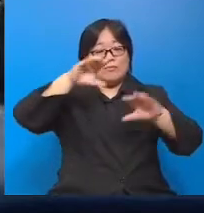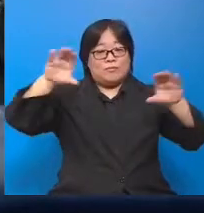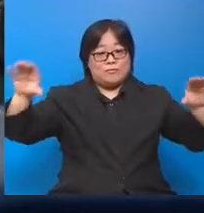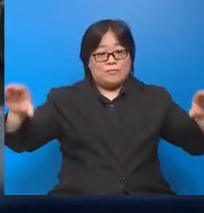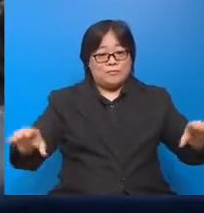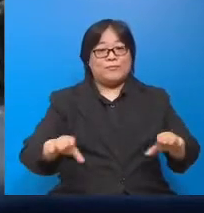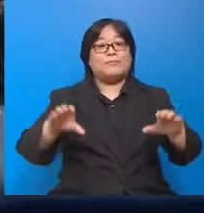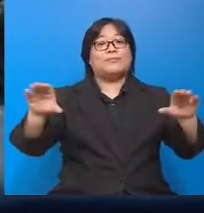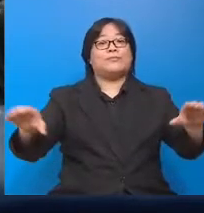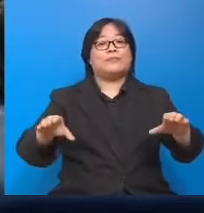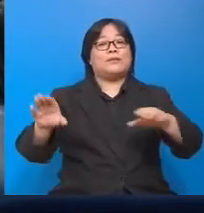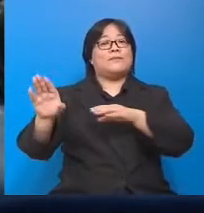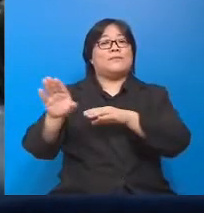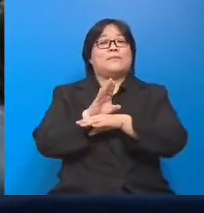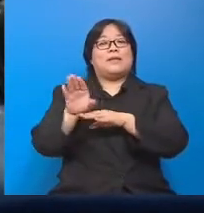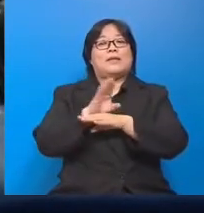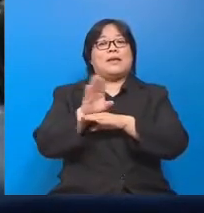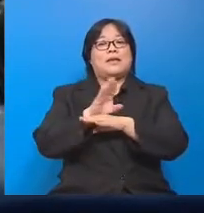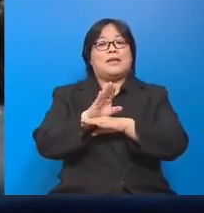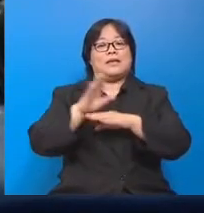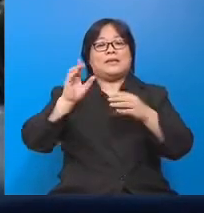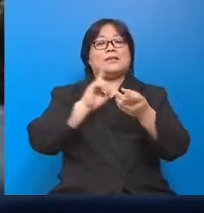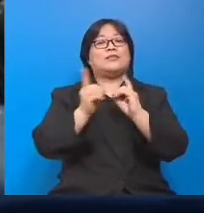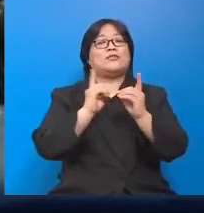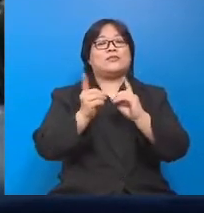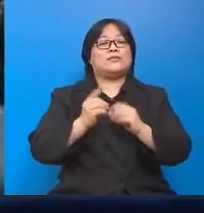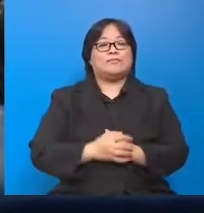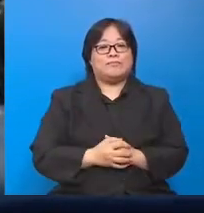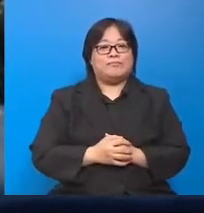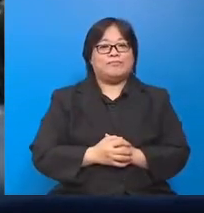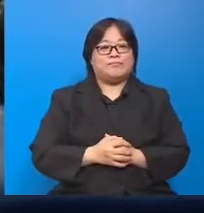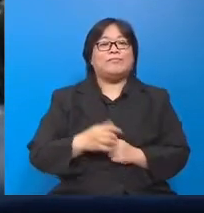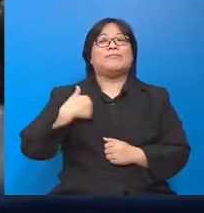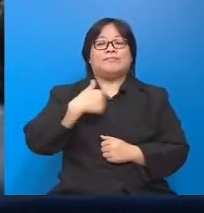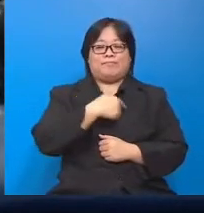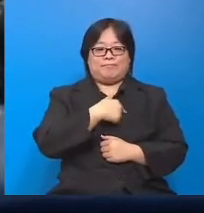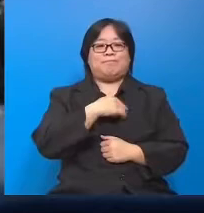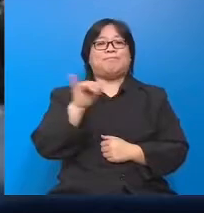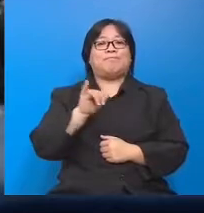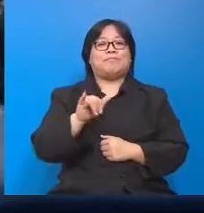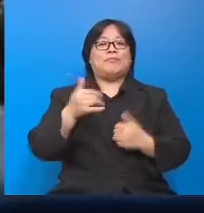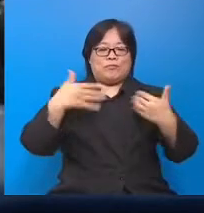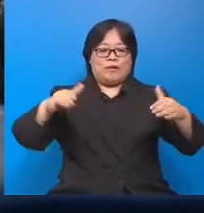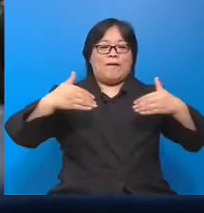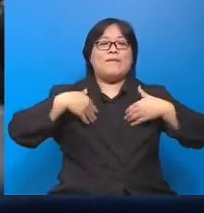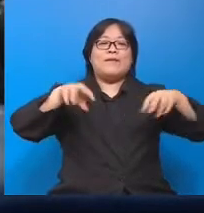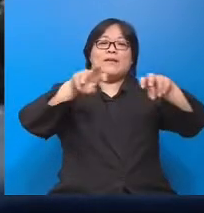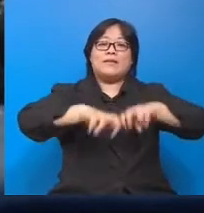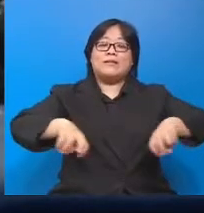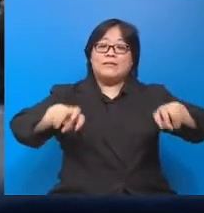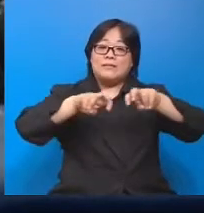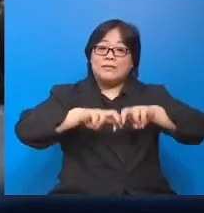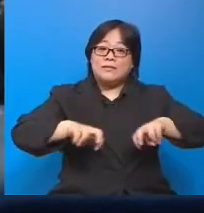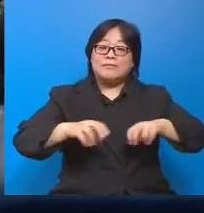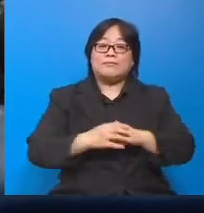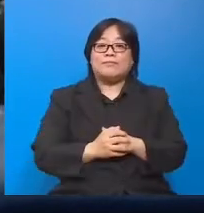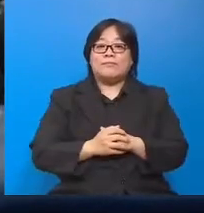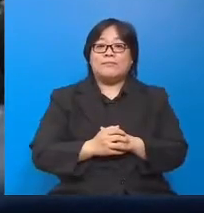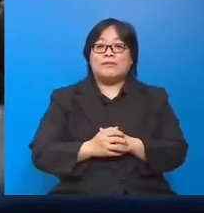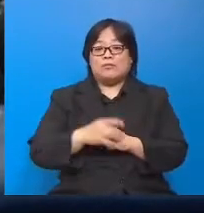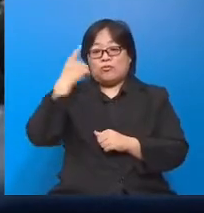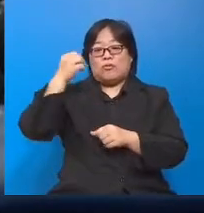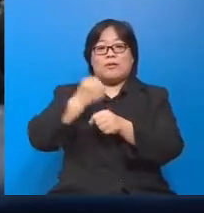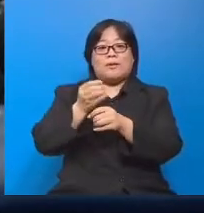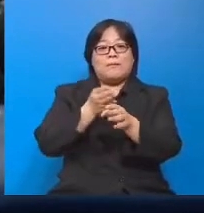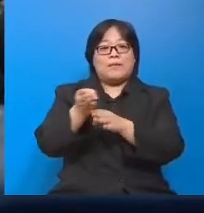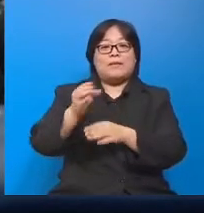melaksanakan penjagaan mereka secara digital kita juga mutlah 41 kajian bahwa yang tidak